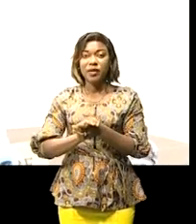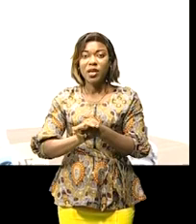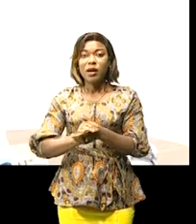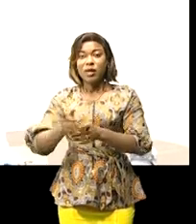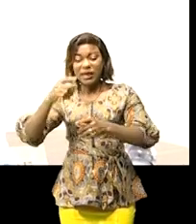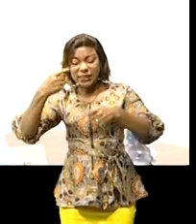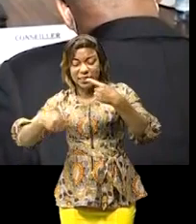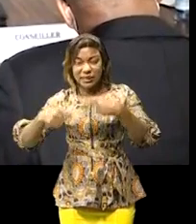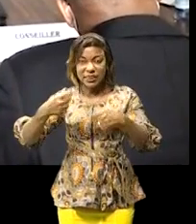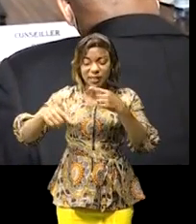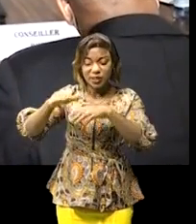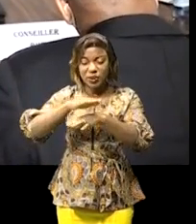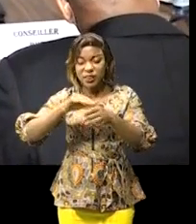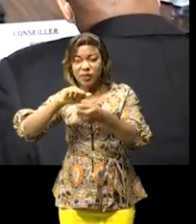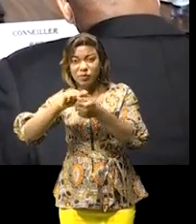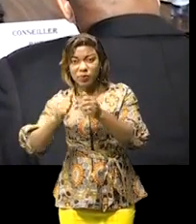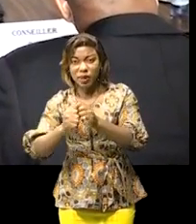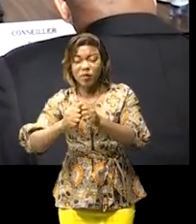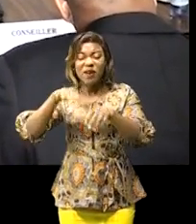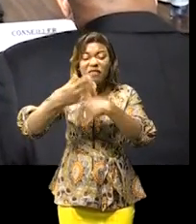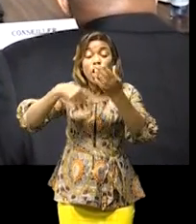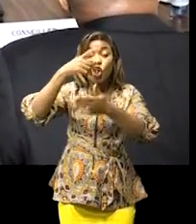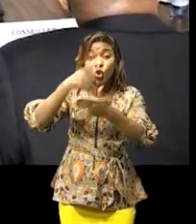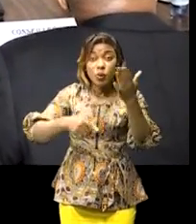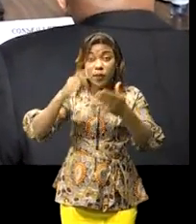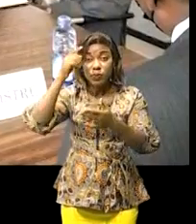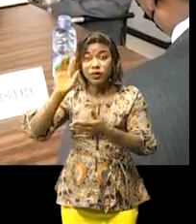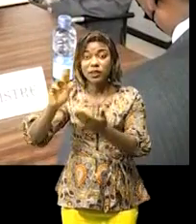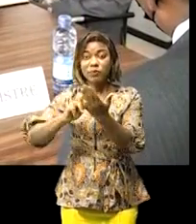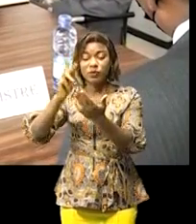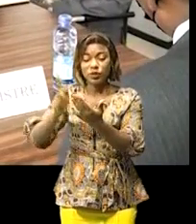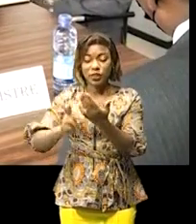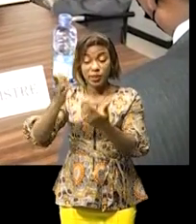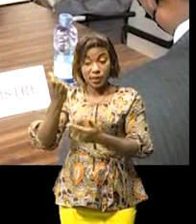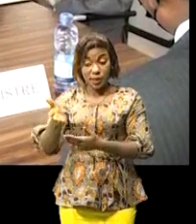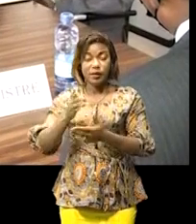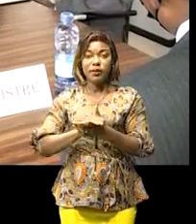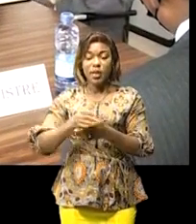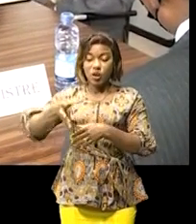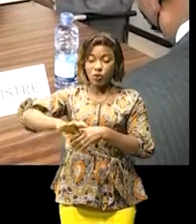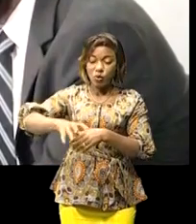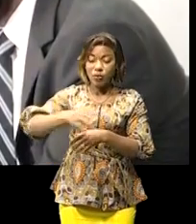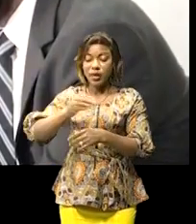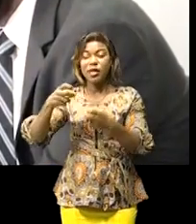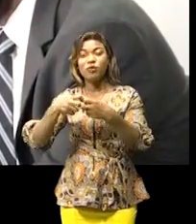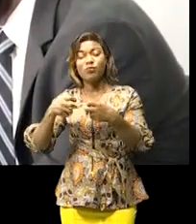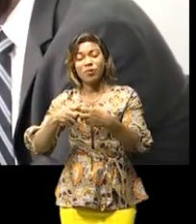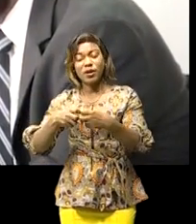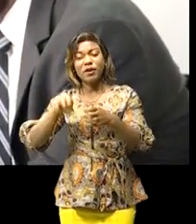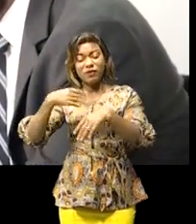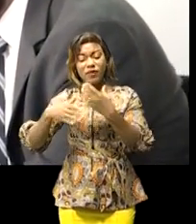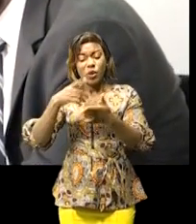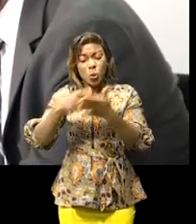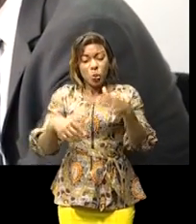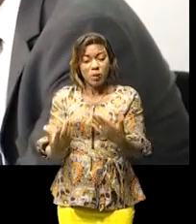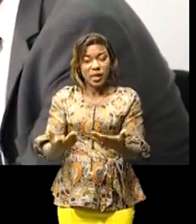pour discuter sur les modalités de faisabilité de ce projet dans le domaine de la desserte en eau et en électricité à